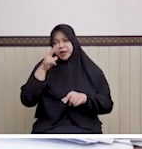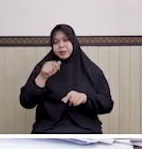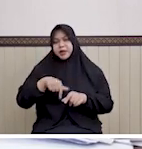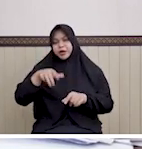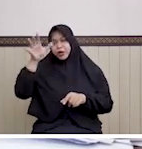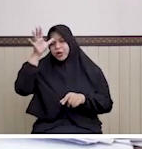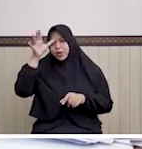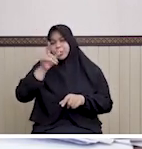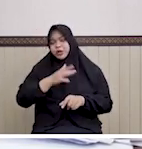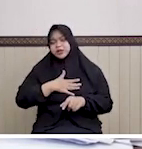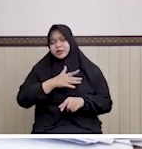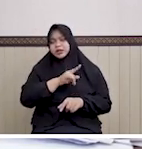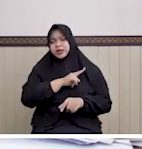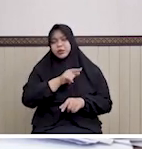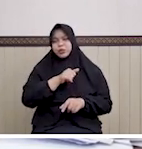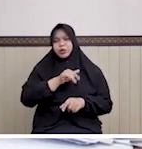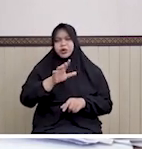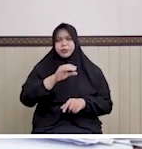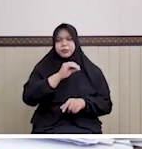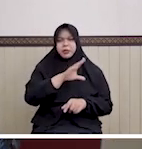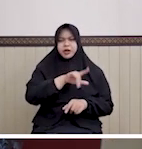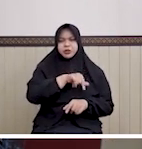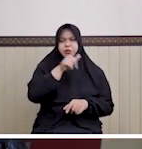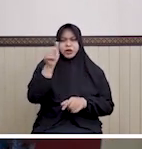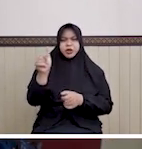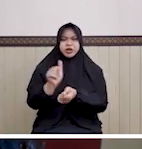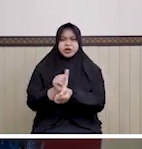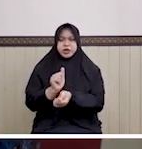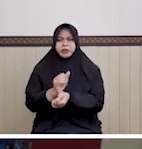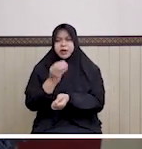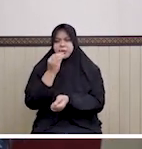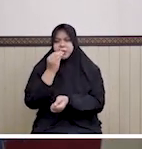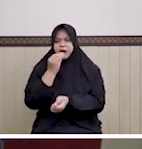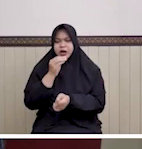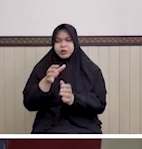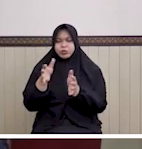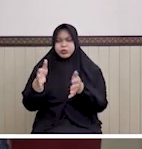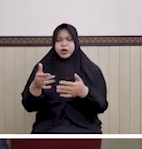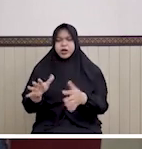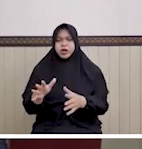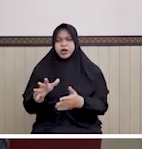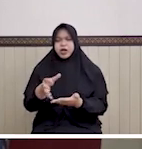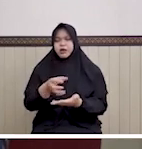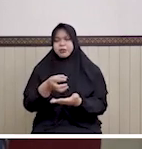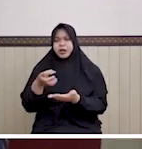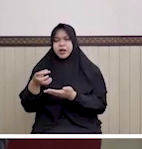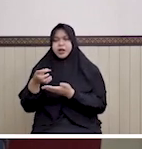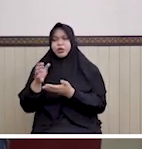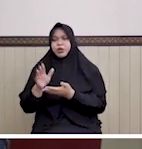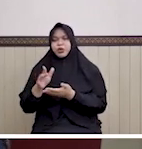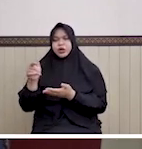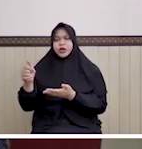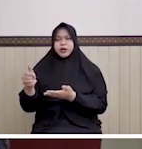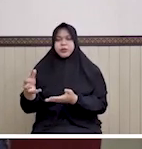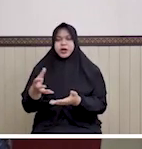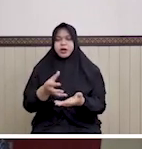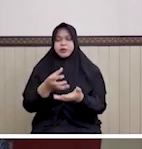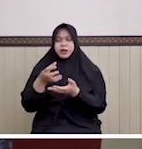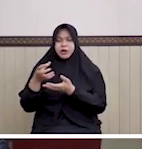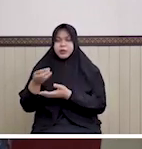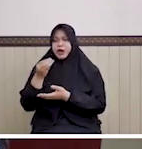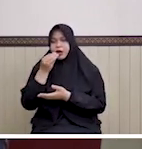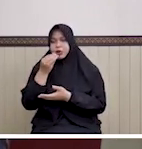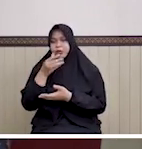orangtua saya sendiri hanya ini dari pagi sudah pergi kerja makan cuma ditaruh di meja makan nggak diambil kan Jika dia datang mengambilkan